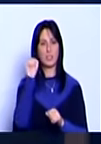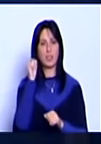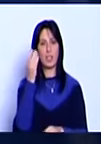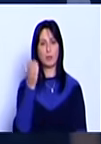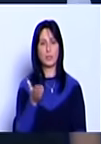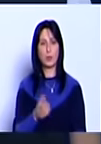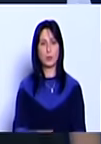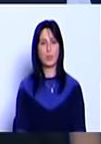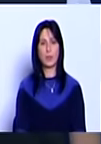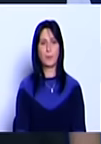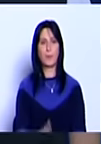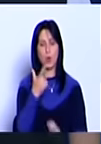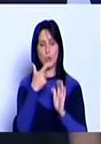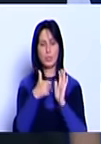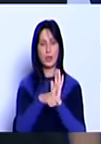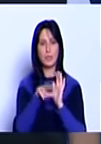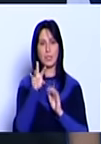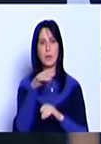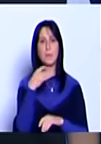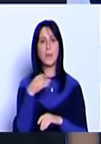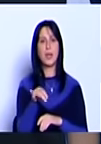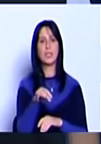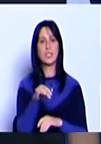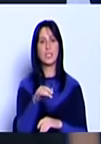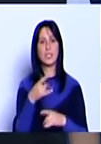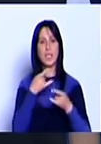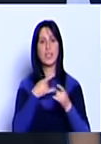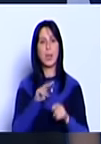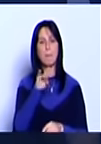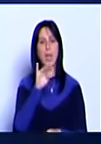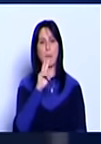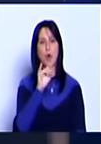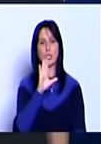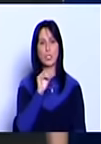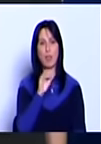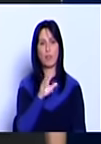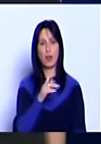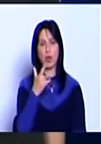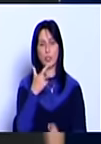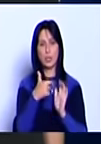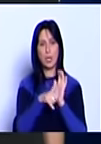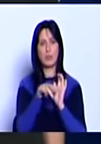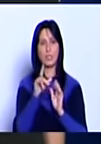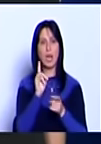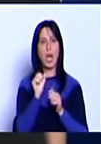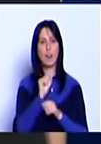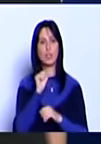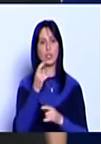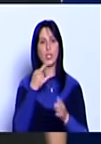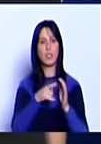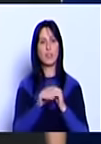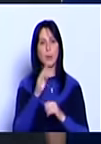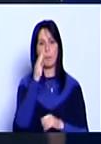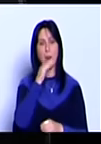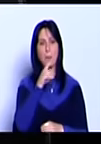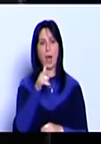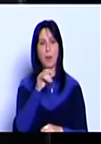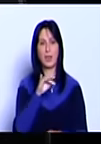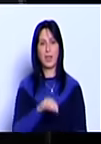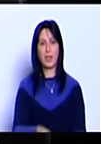განსახურდია. 26 მაისი დაიბადა მერაბ კოსტავა. 26 აგვისტო დაიბადა მამა